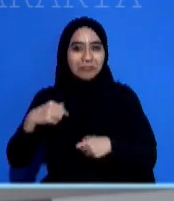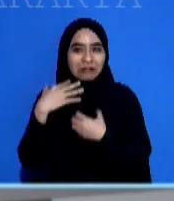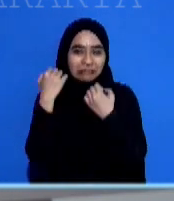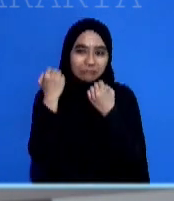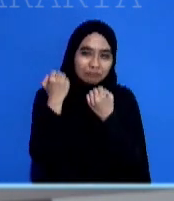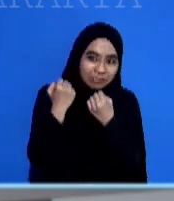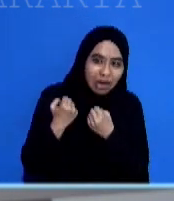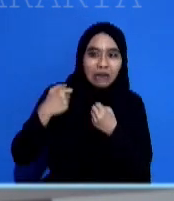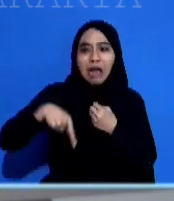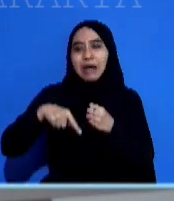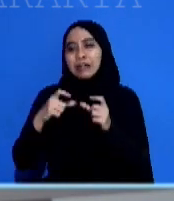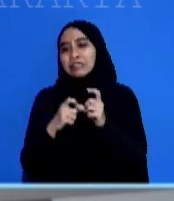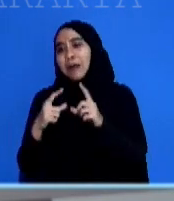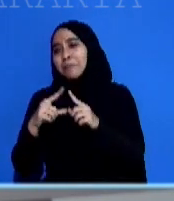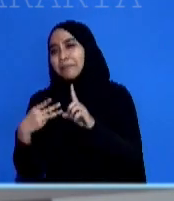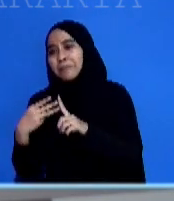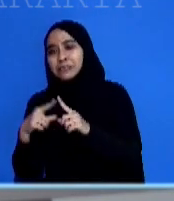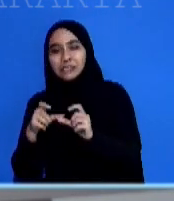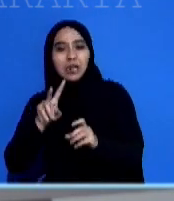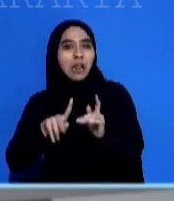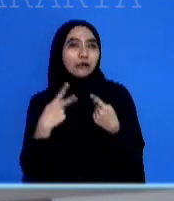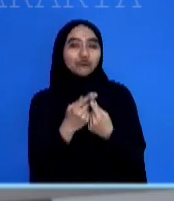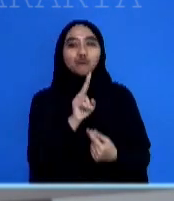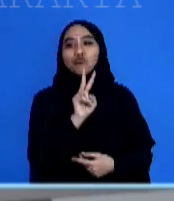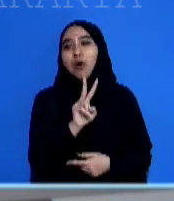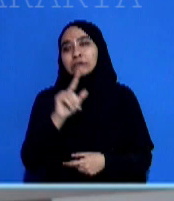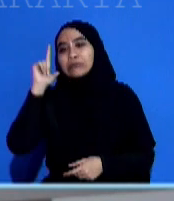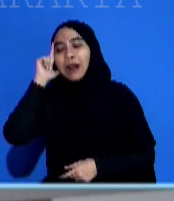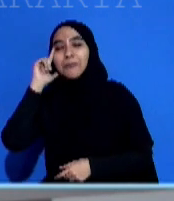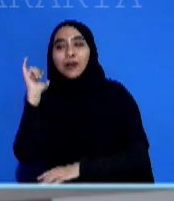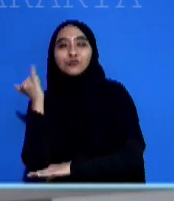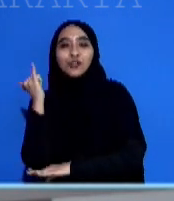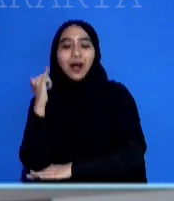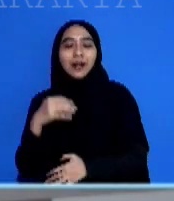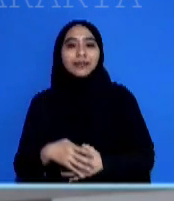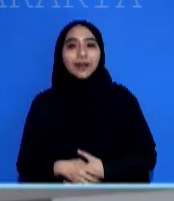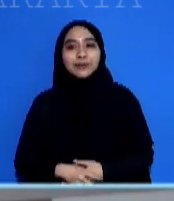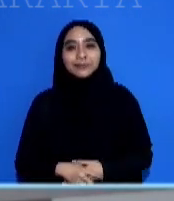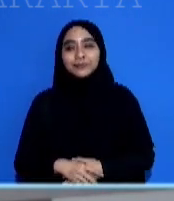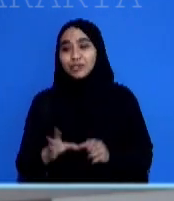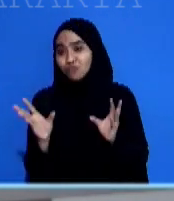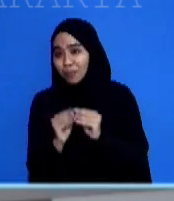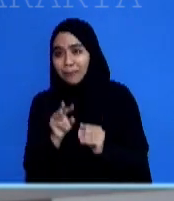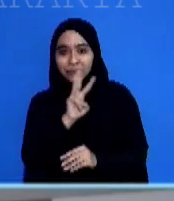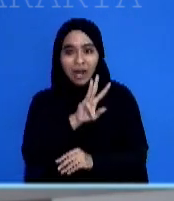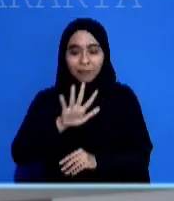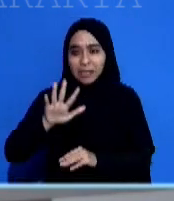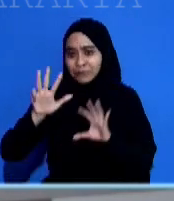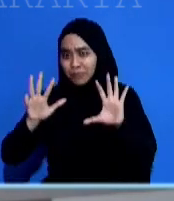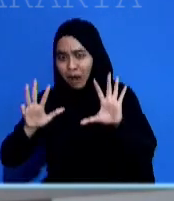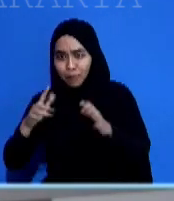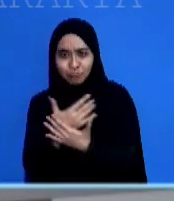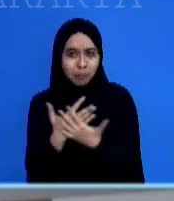atau Lapas kelas 2 Sleman kapanwon melatih Sleman Daerah Istimewa Yogyakarta dari total 359 warga